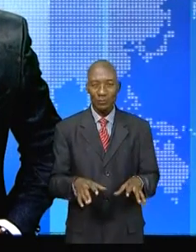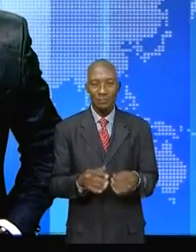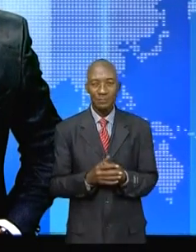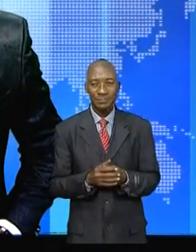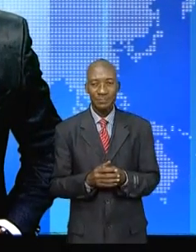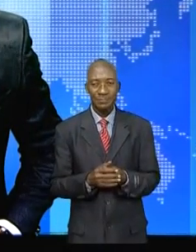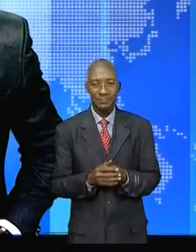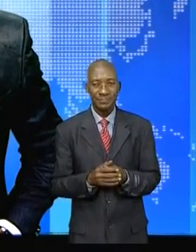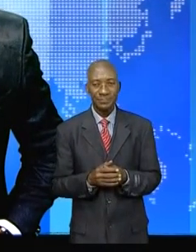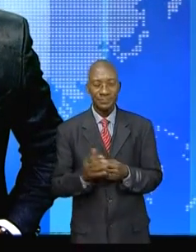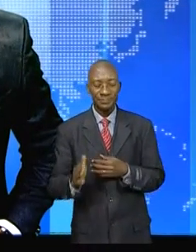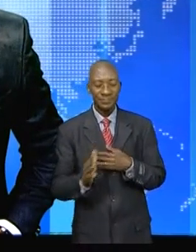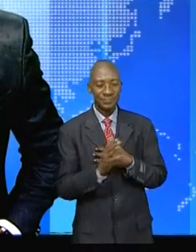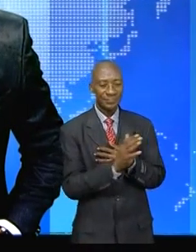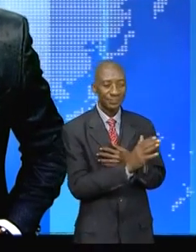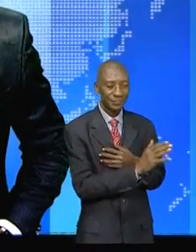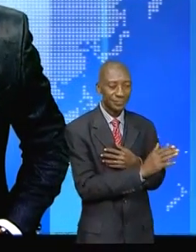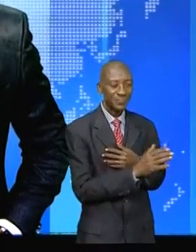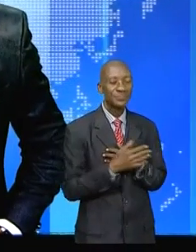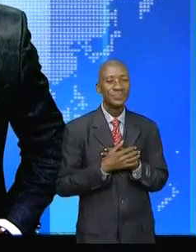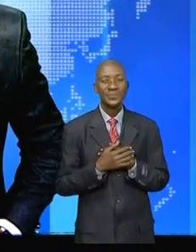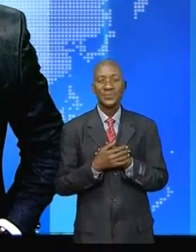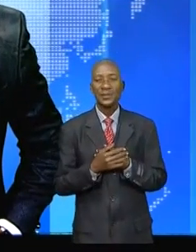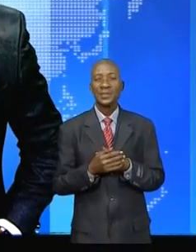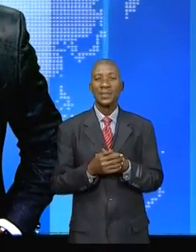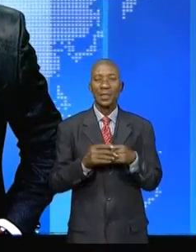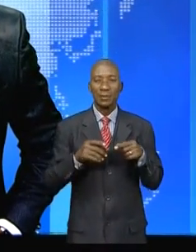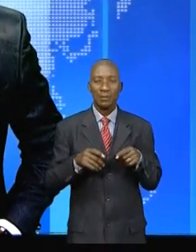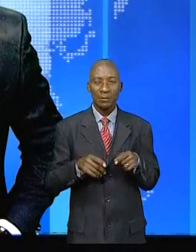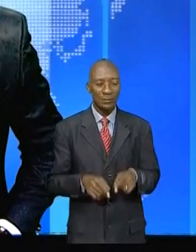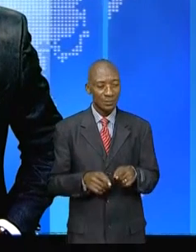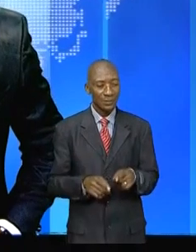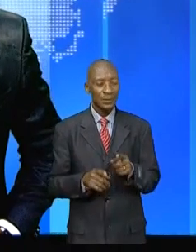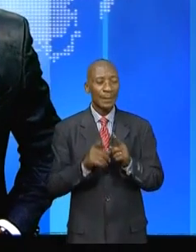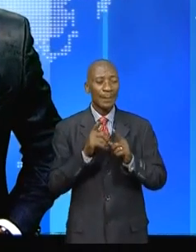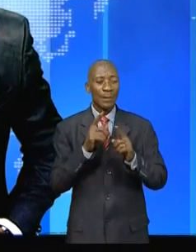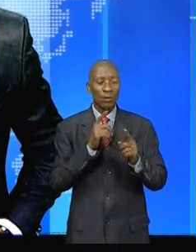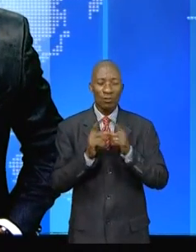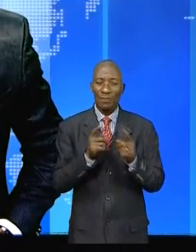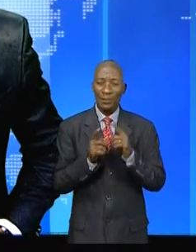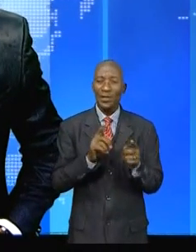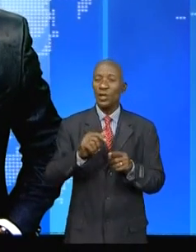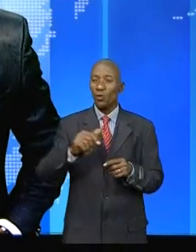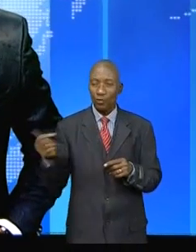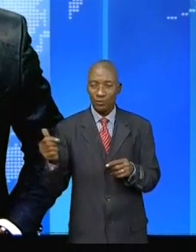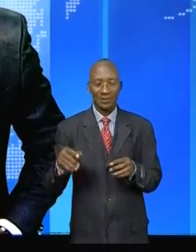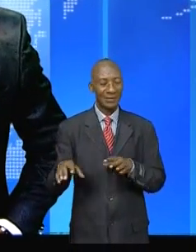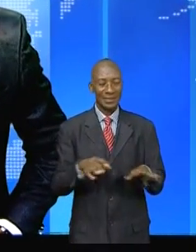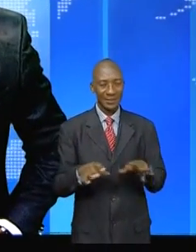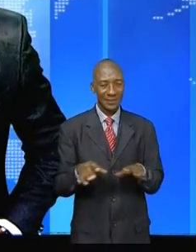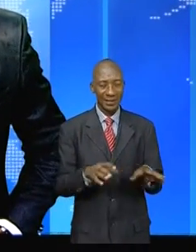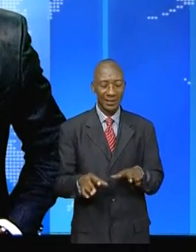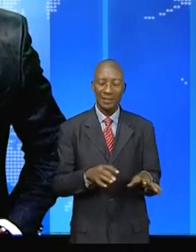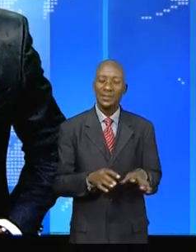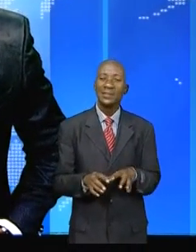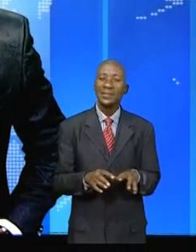est assurée à l'Université de Kinshasa avec cette soutenance des thèses au département de psychiatrie de la faculté de